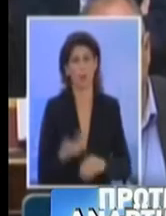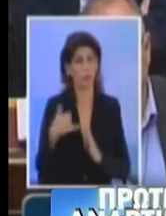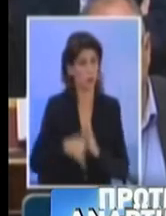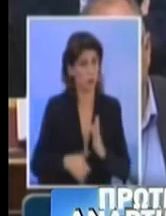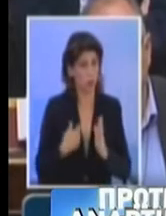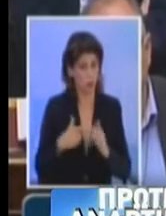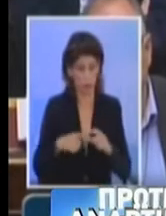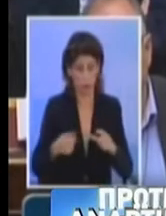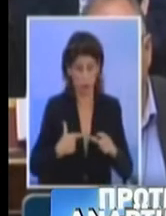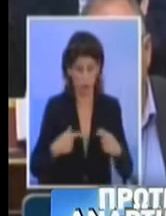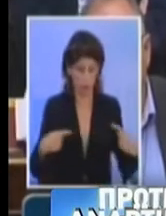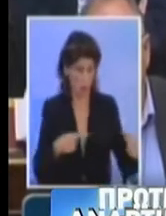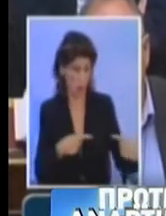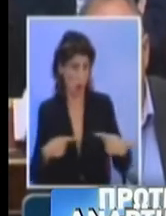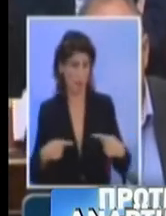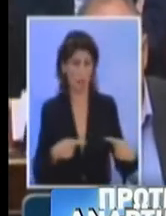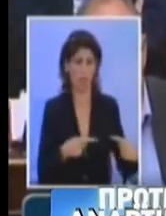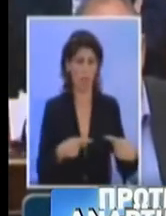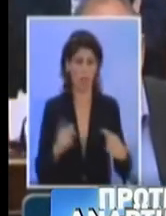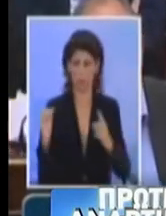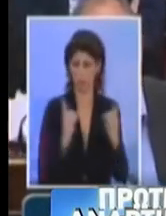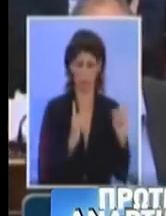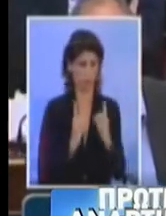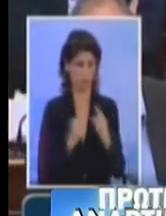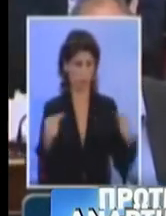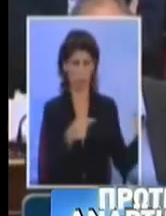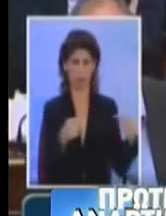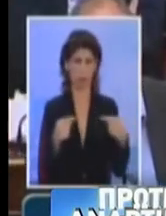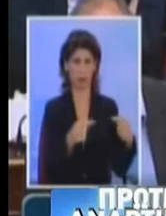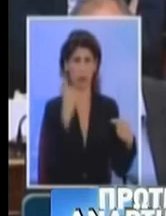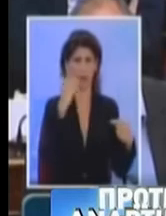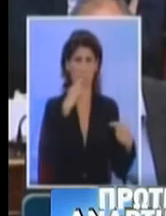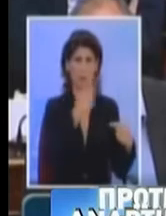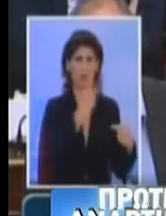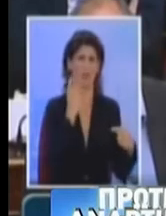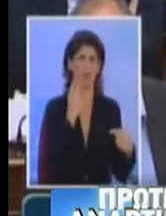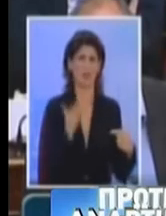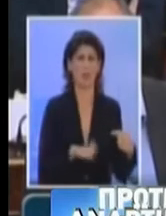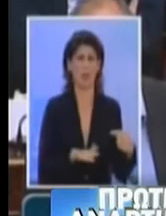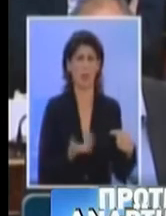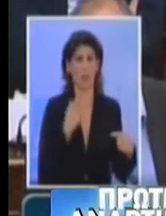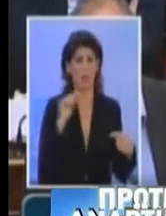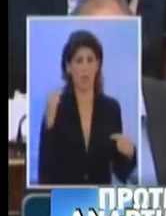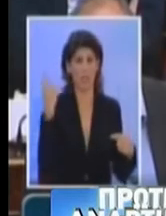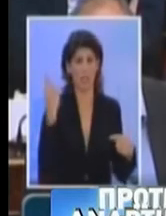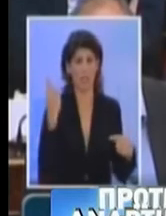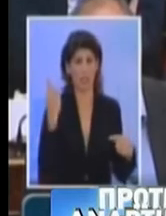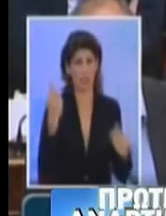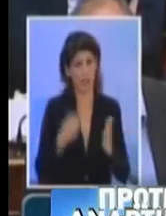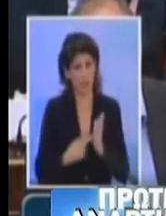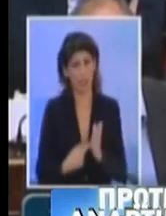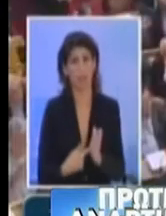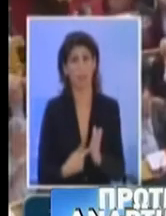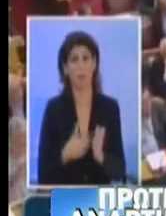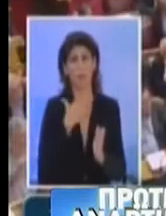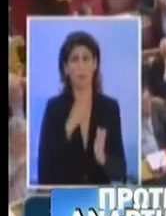στην πρόσκληση για μονομαχία ένα θα απαντήσω. Κύριε Βενιζέλε, δώσατε την ευκαιρία να σας αποκαλύψω για ποιο λόγο